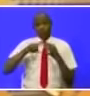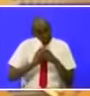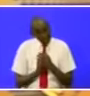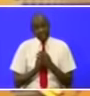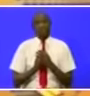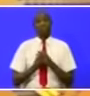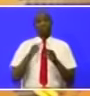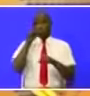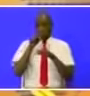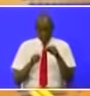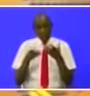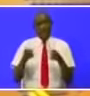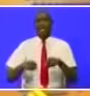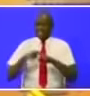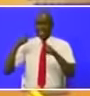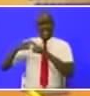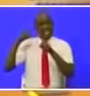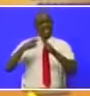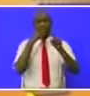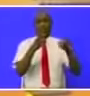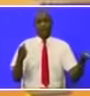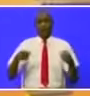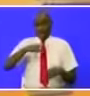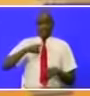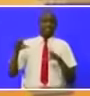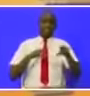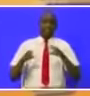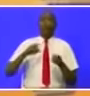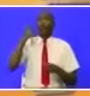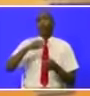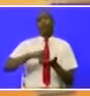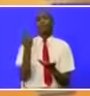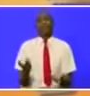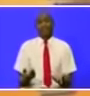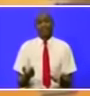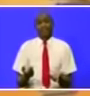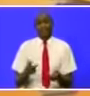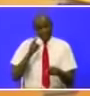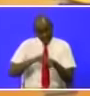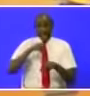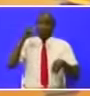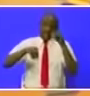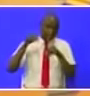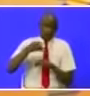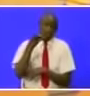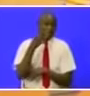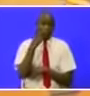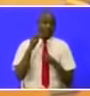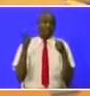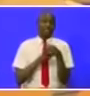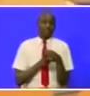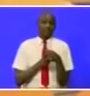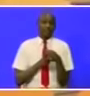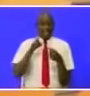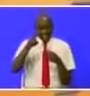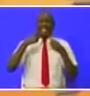na hatimae kutekeleza uhalifu wa kivita uliojiri baada ya tangazo la rais wakati wa uchaguzi mwaka 2007, tangazo